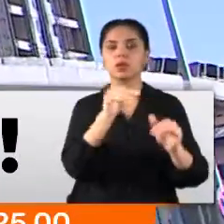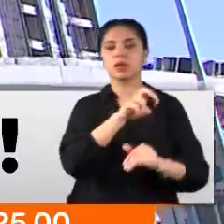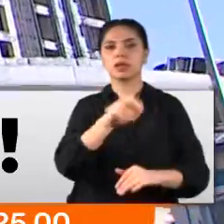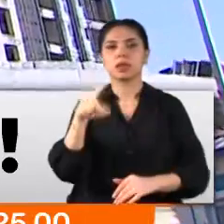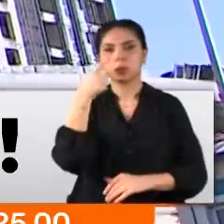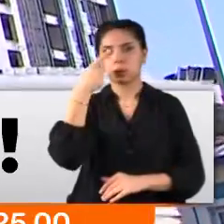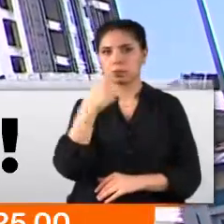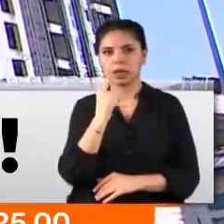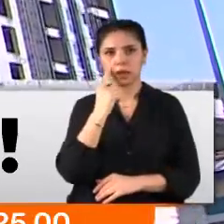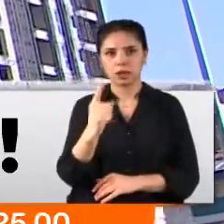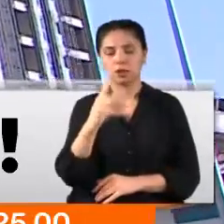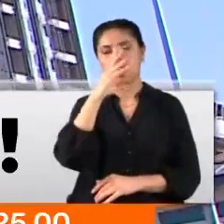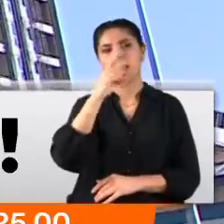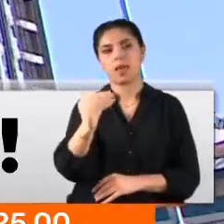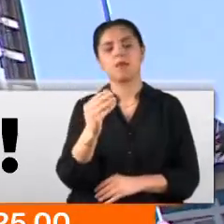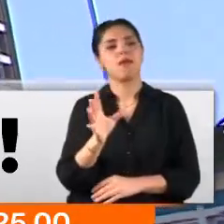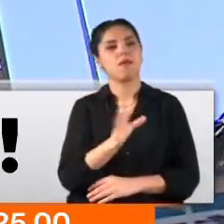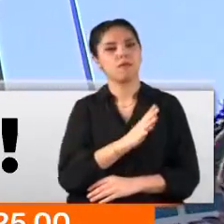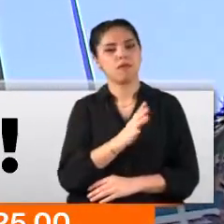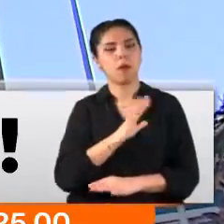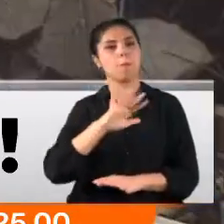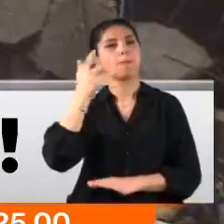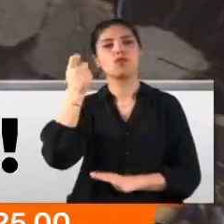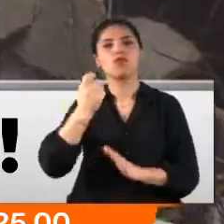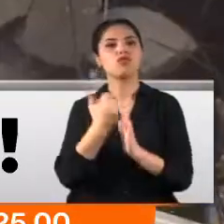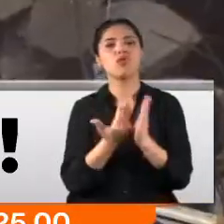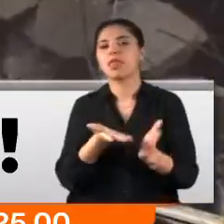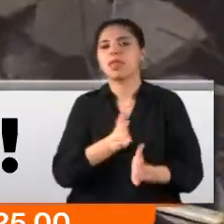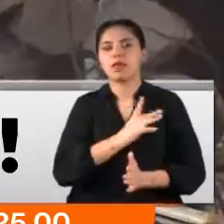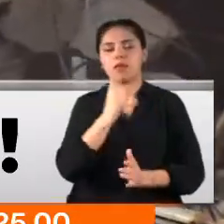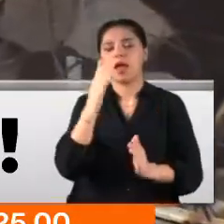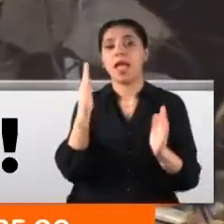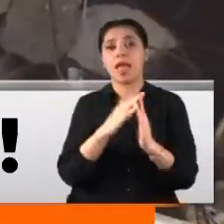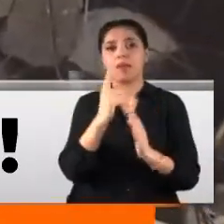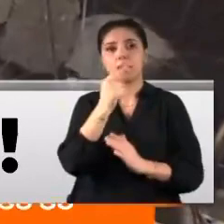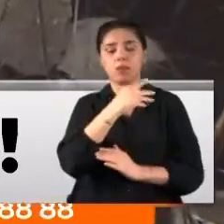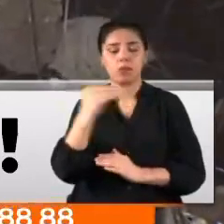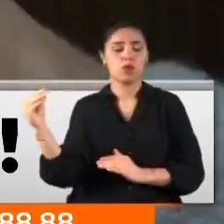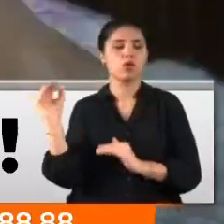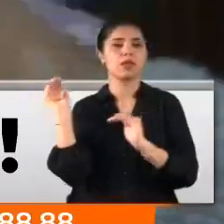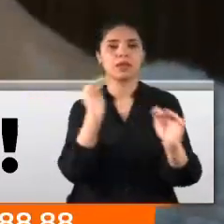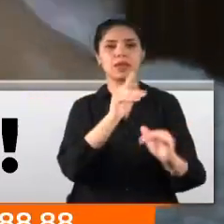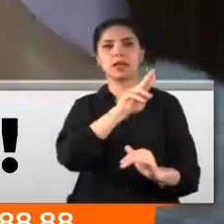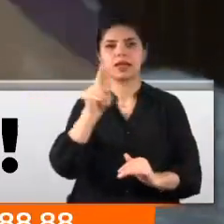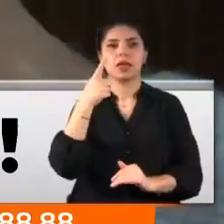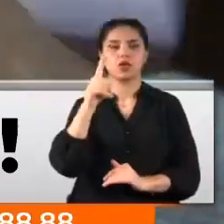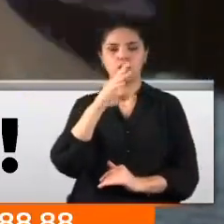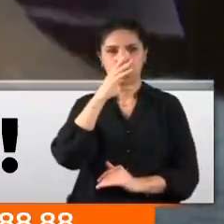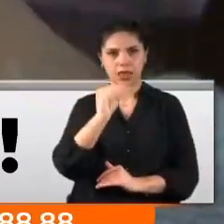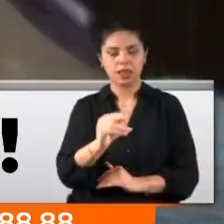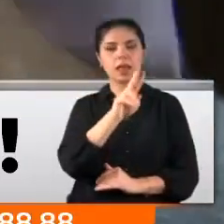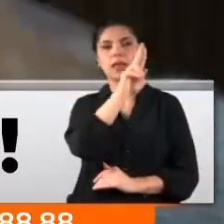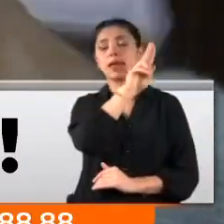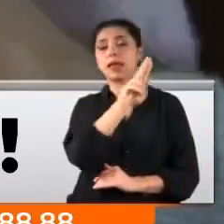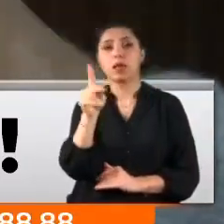800 bini ise hibe olacak. Peki diğer şartlar ne? Konutlardaki 1,5 milyon liralık desteğin 700 bin lirası hibe, 700 bini